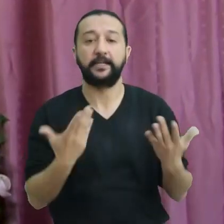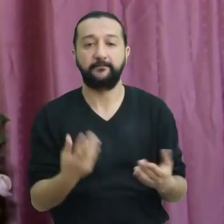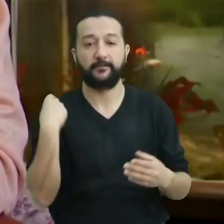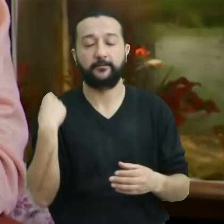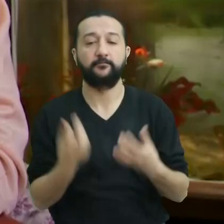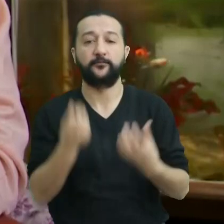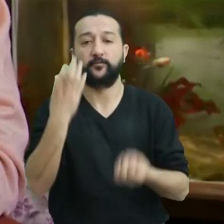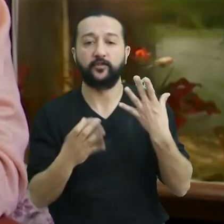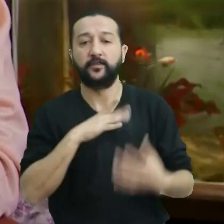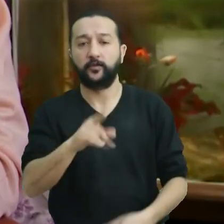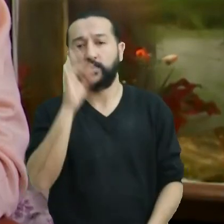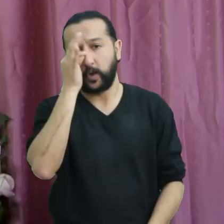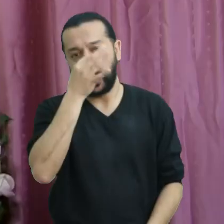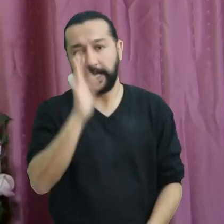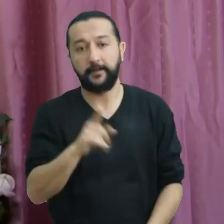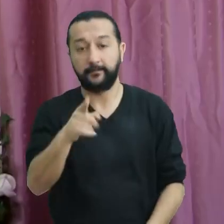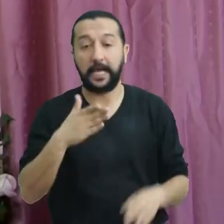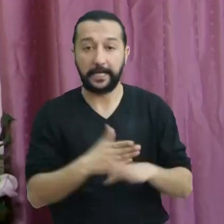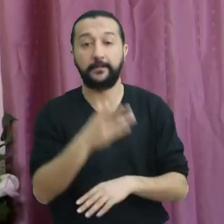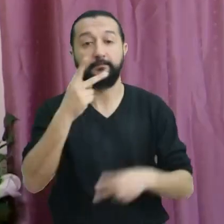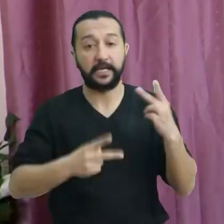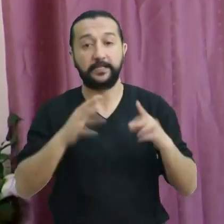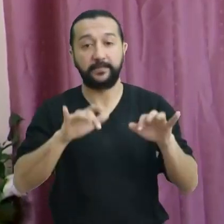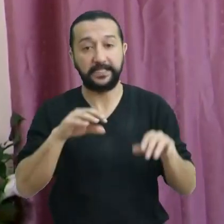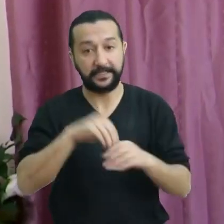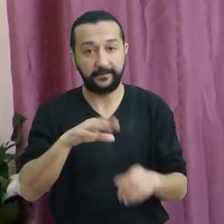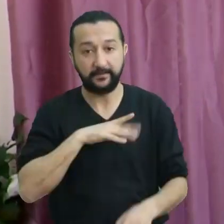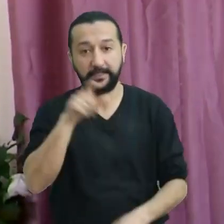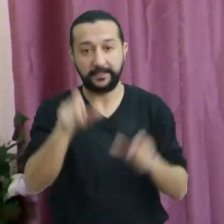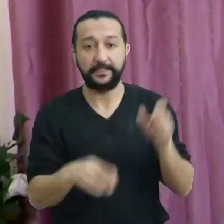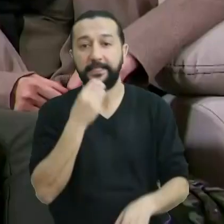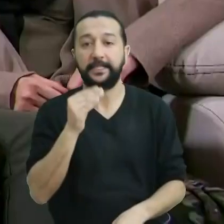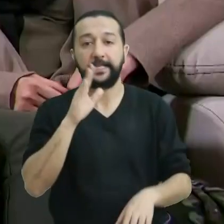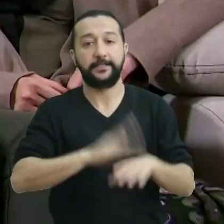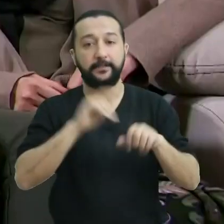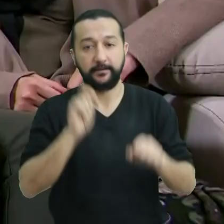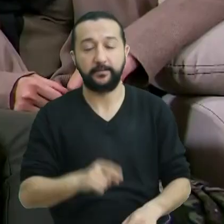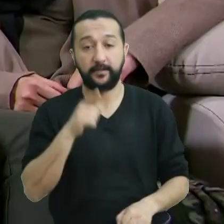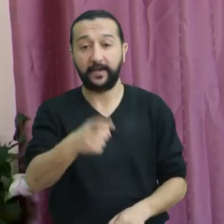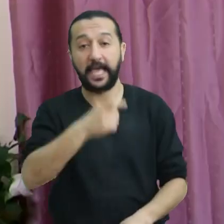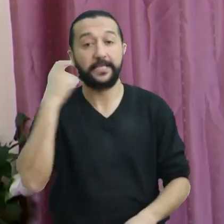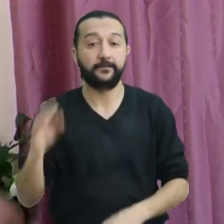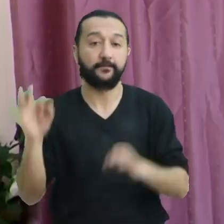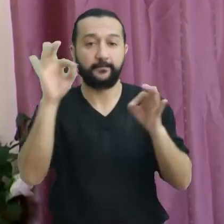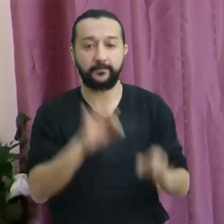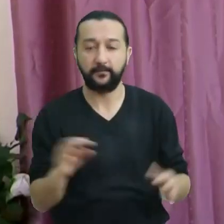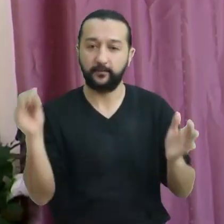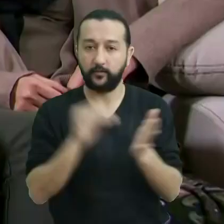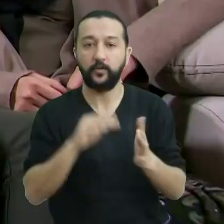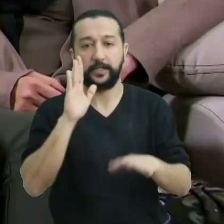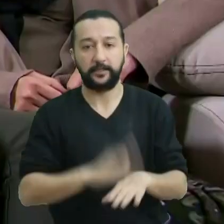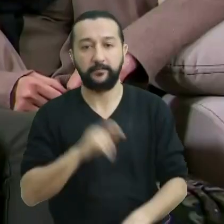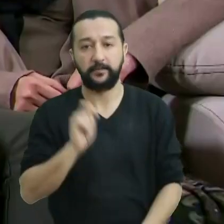çağında yaşıyoruz. O çok kolay. Hatta bazı bilgisayar teknikleriyle sizi gençleştireceğiz ve o eski fotoğraf duygusunu bile